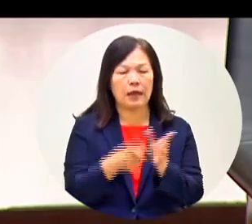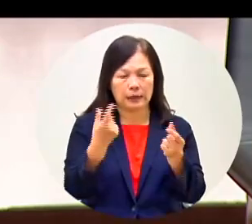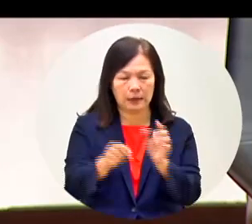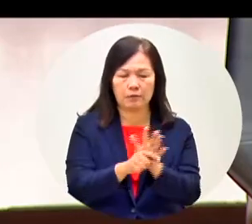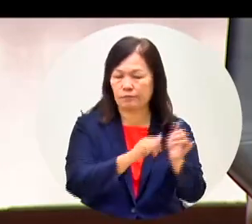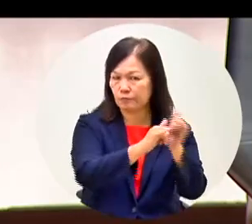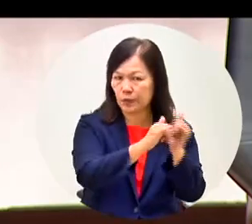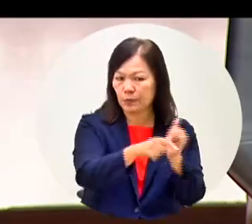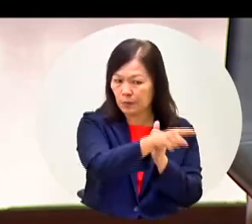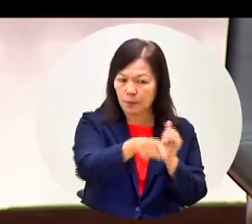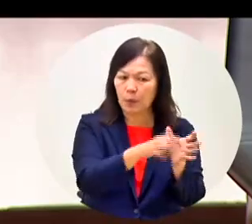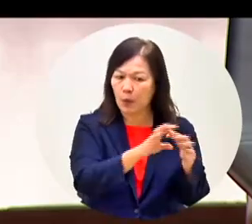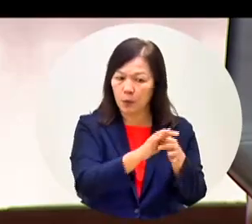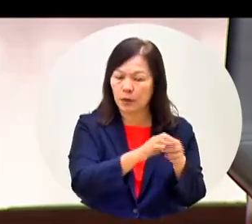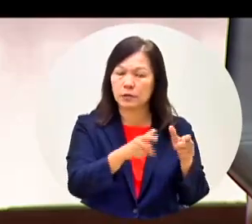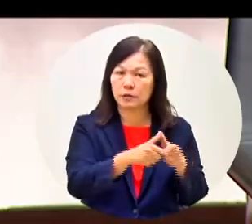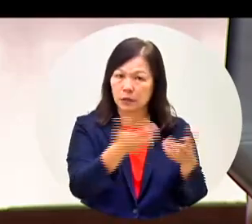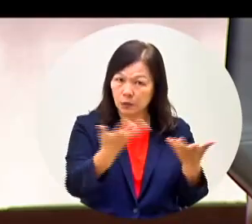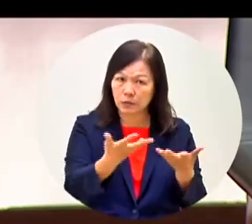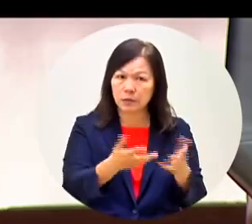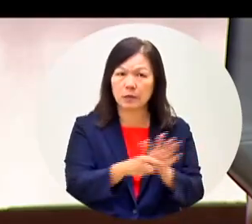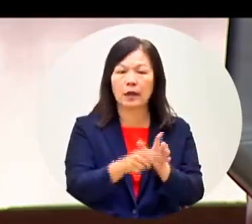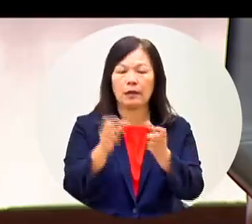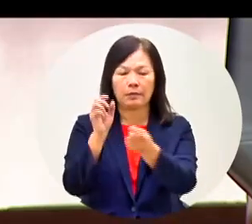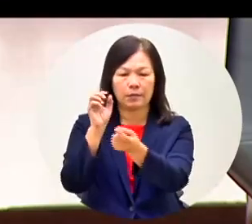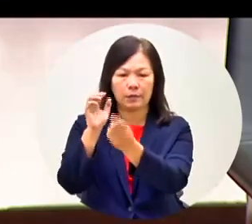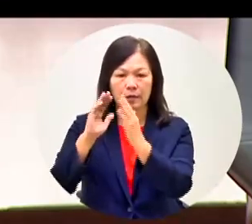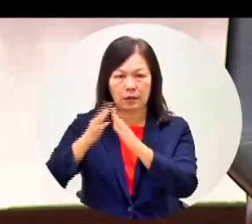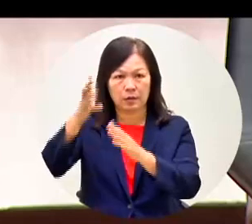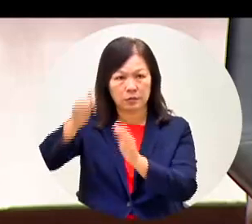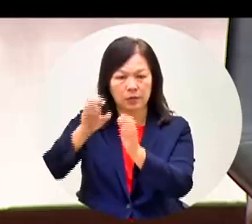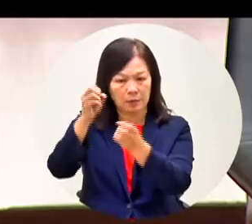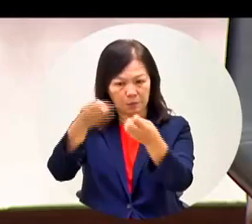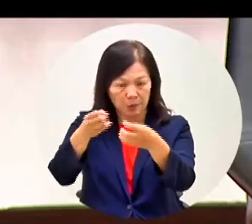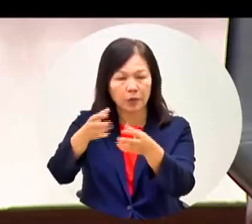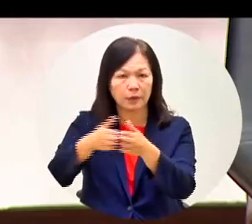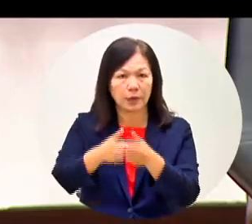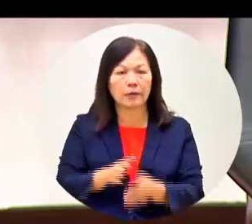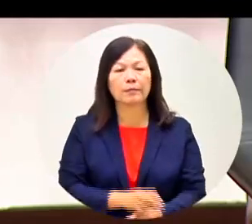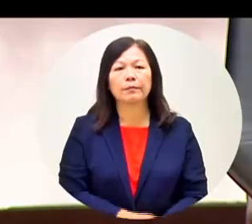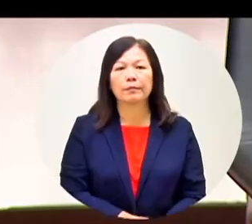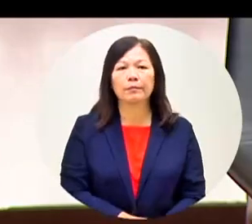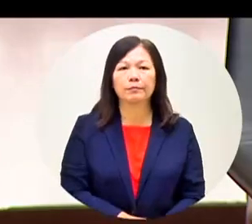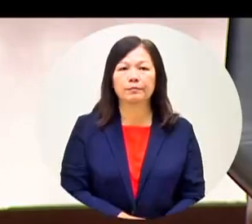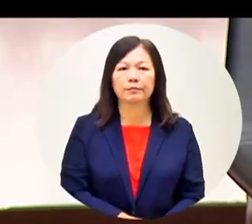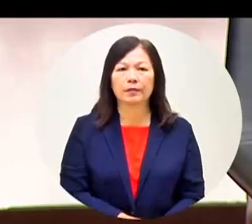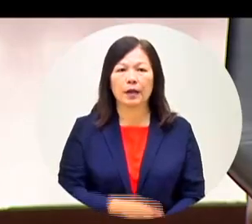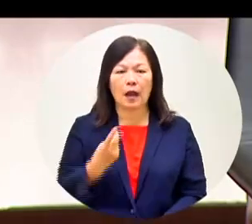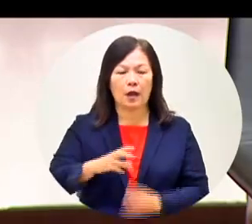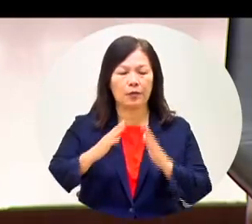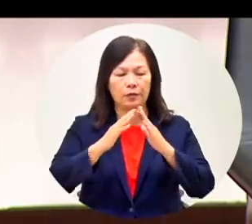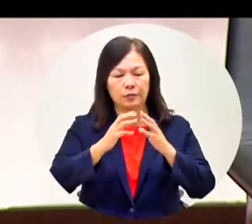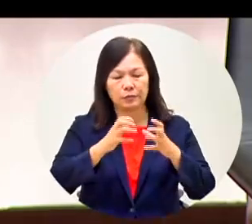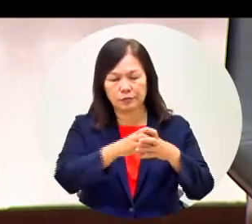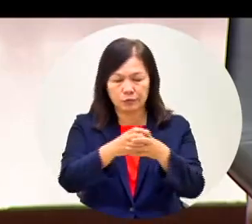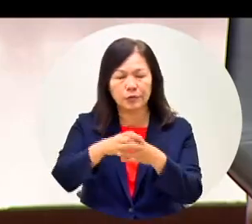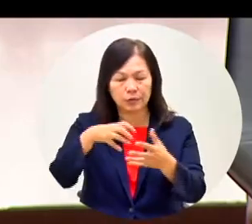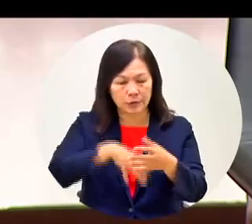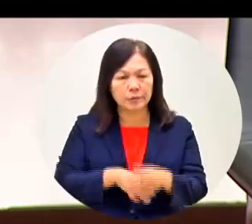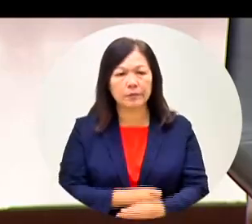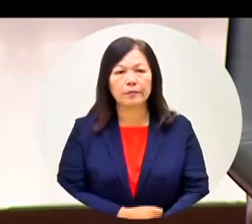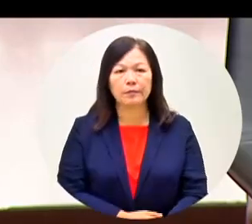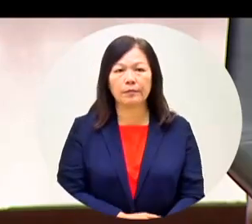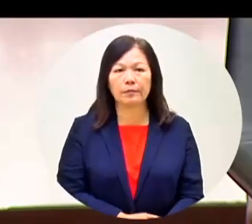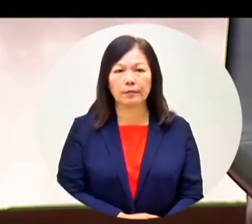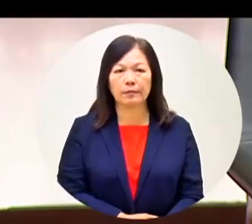要跟我们的韩市长这边来做讨论跟沟通，以及所有的市府团队们。我想高雄市民念兹在兹